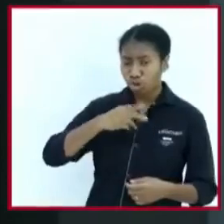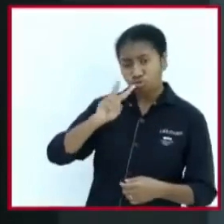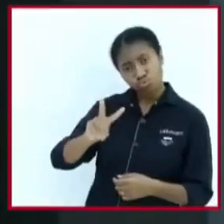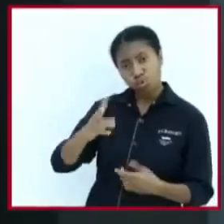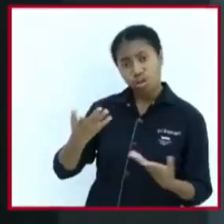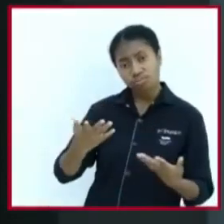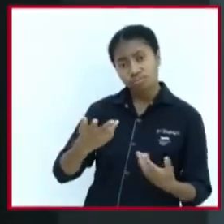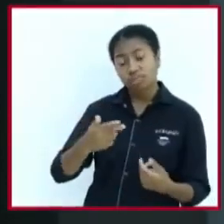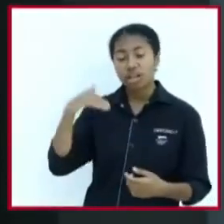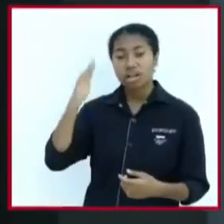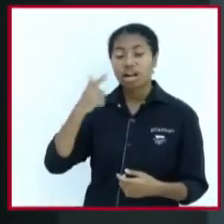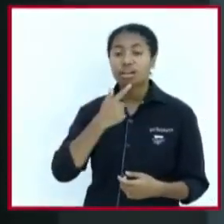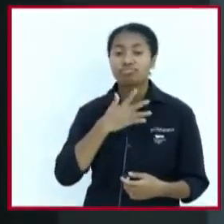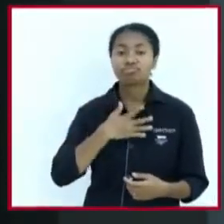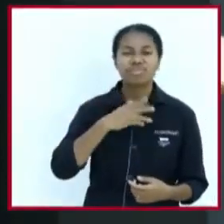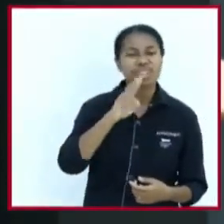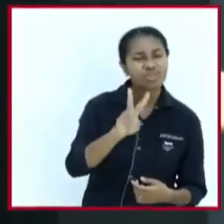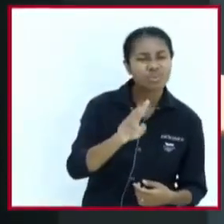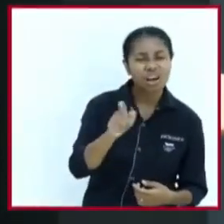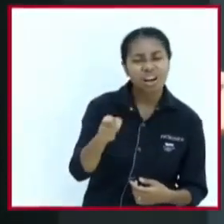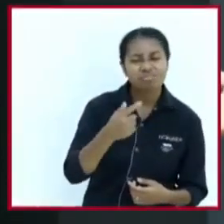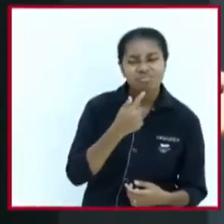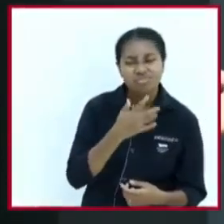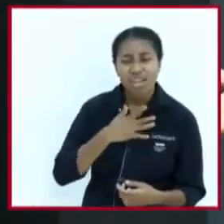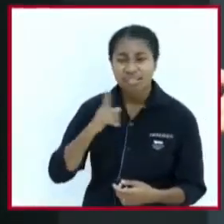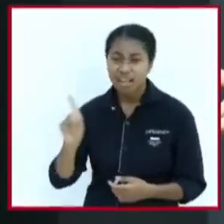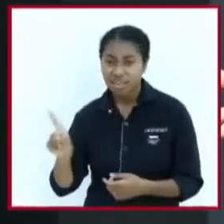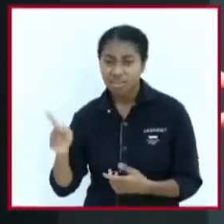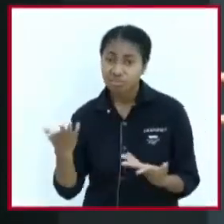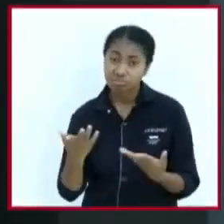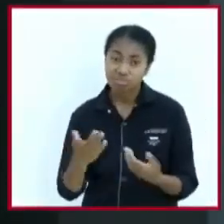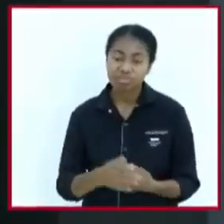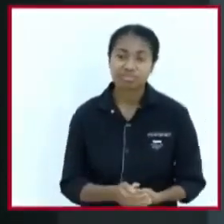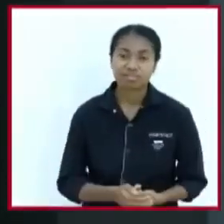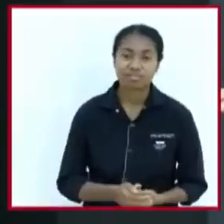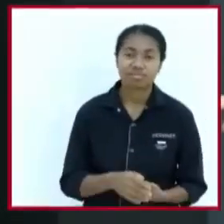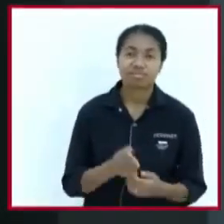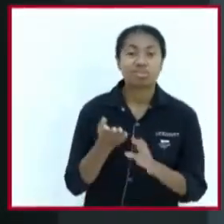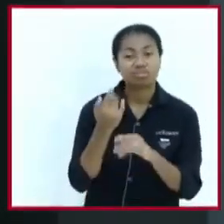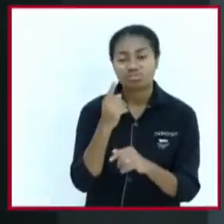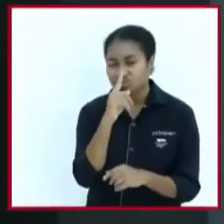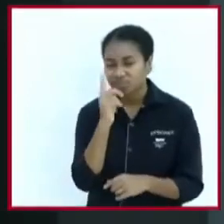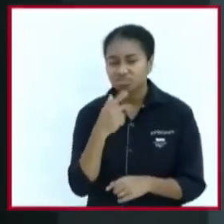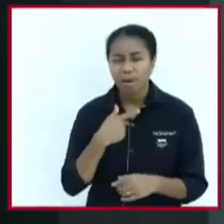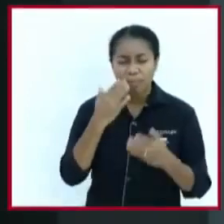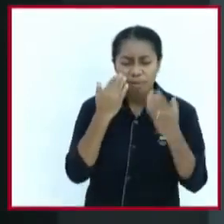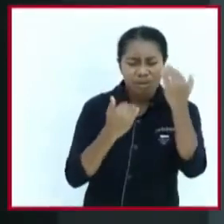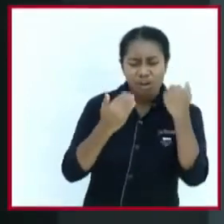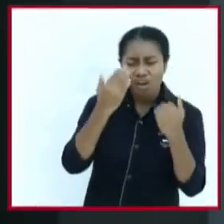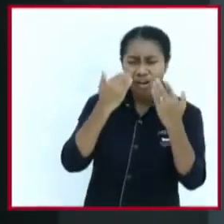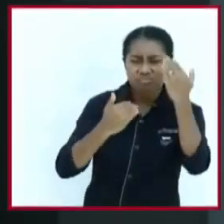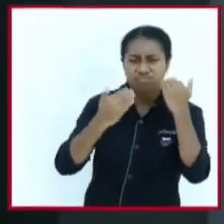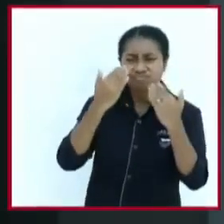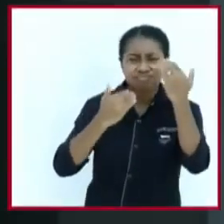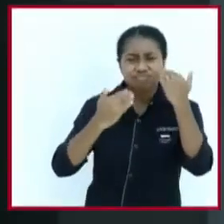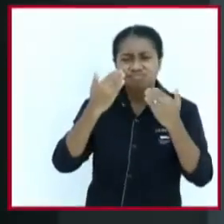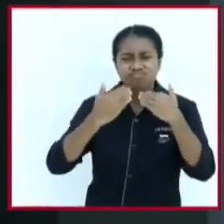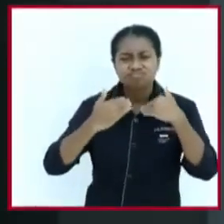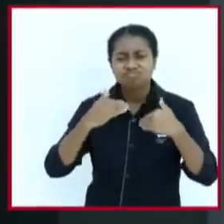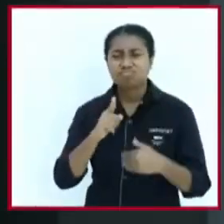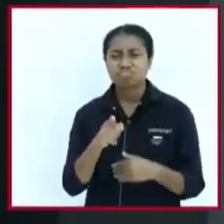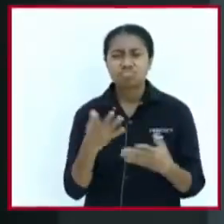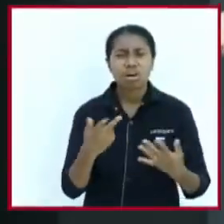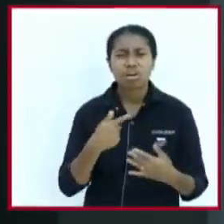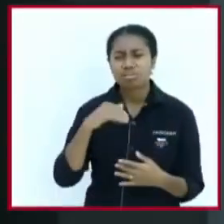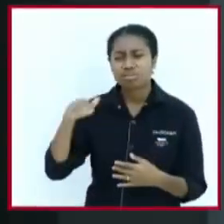klub-klub di kakak-kakak bisa putar 22 ada cuma Oh ya lo dia menangis dia menangis ah